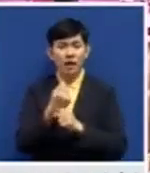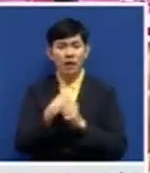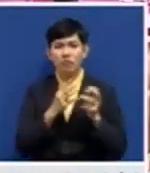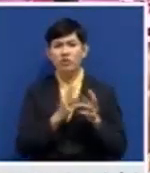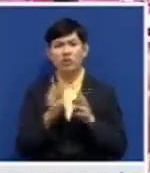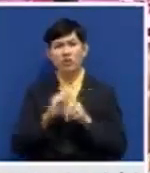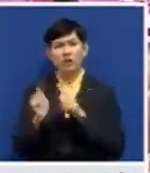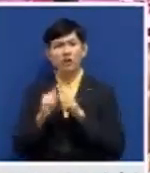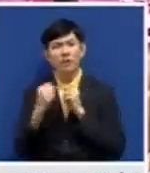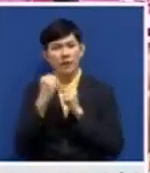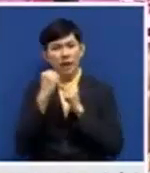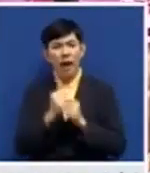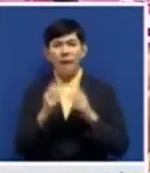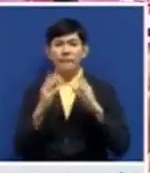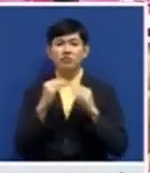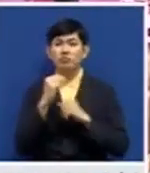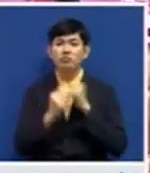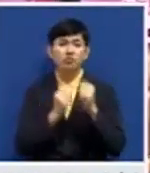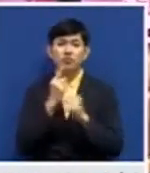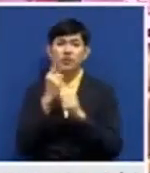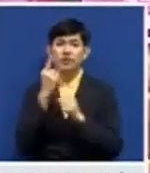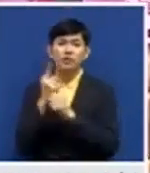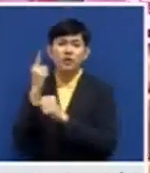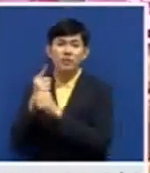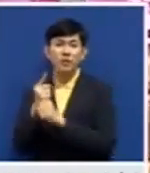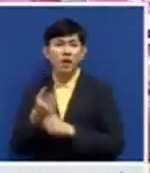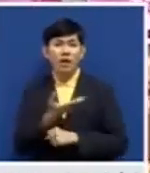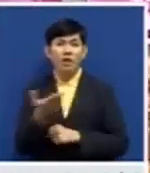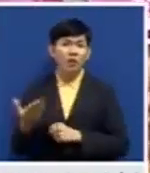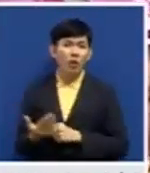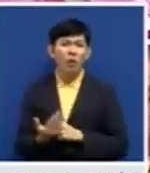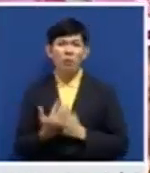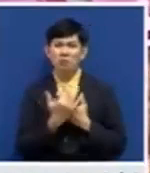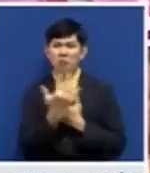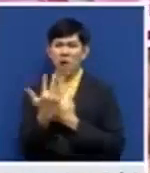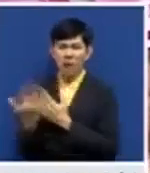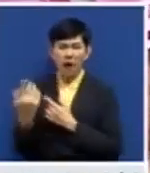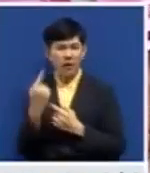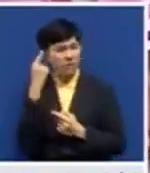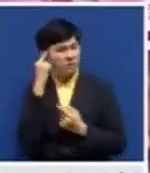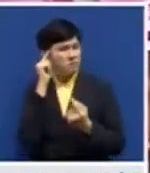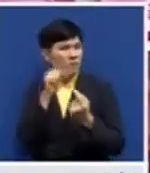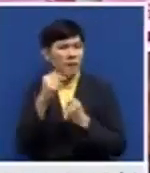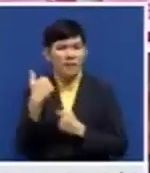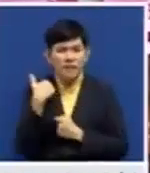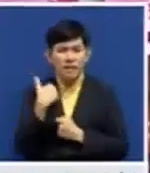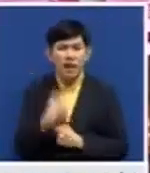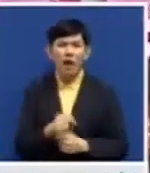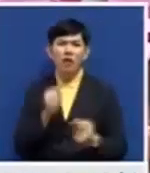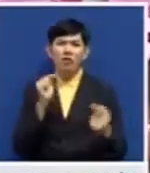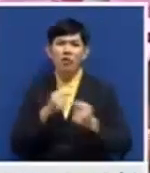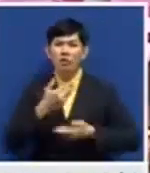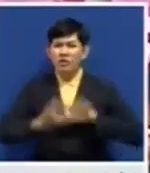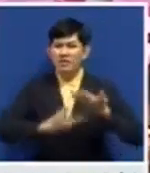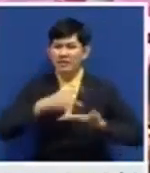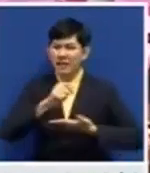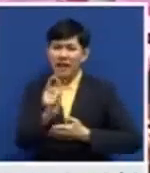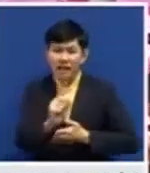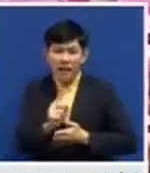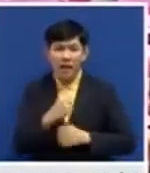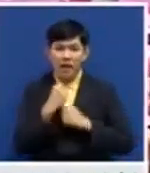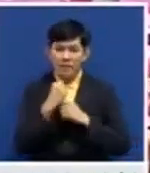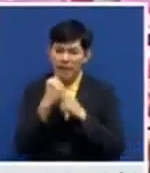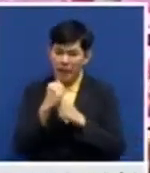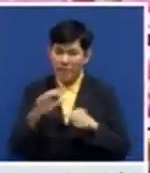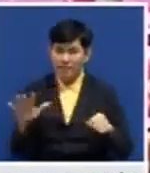างเขาประชุมทุกปีทุกคนมาถึงมีเป้าทุกคนเจาะตลาดมาเขาพยาย